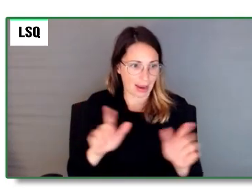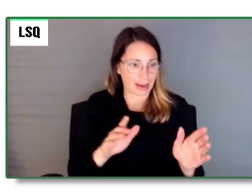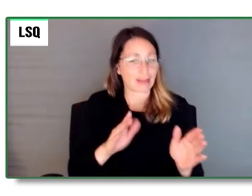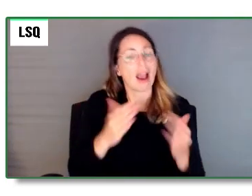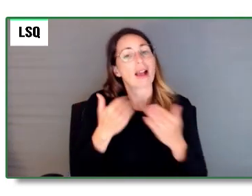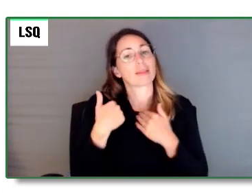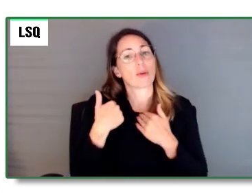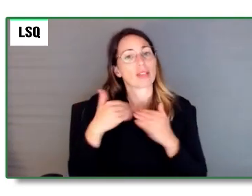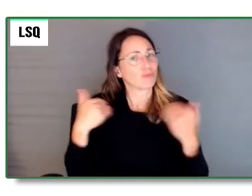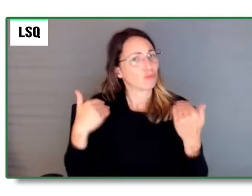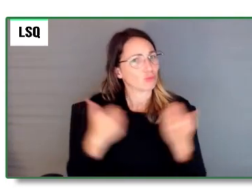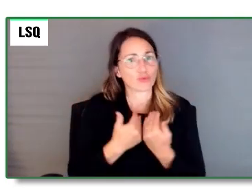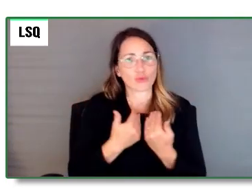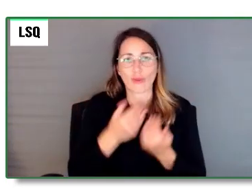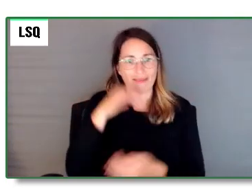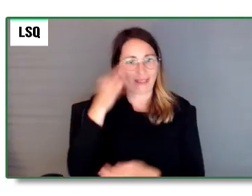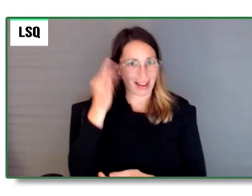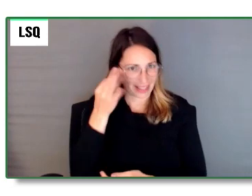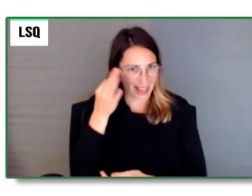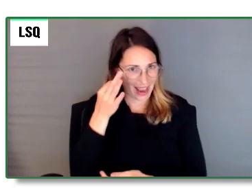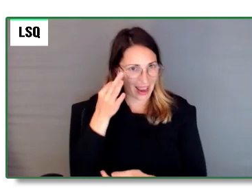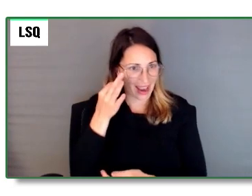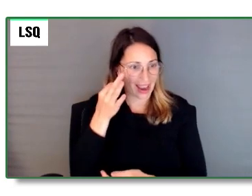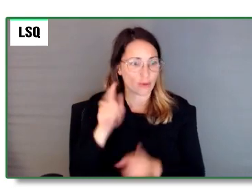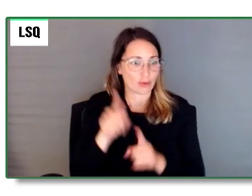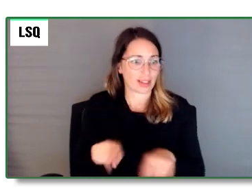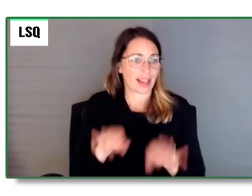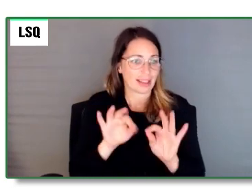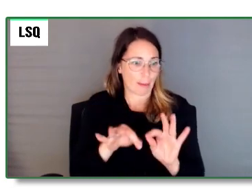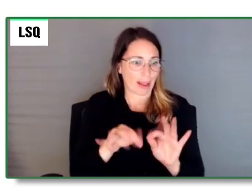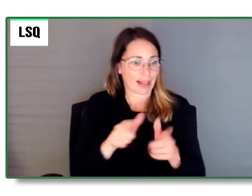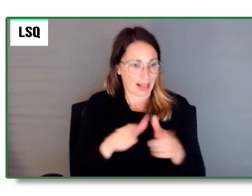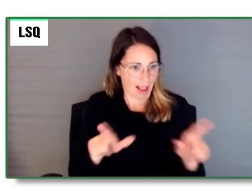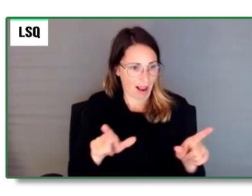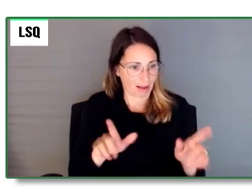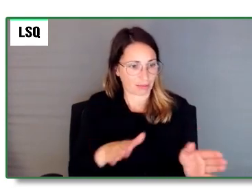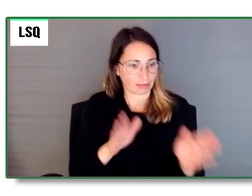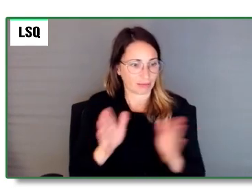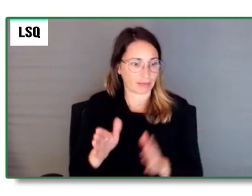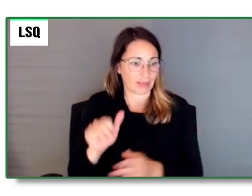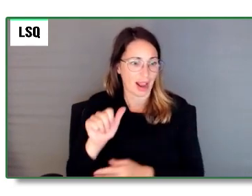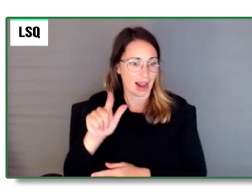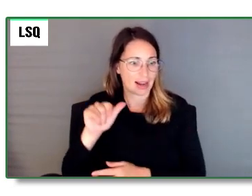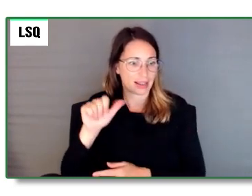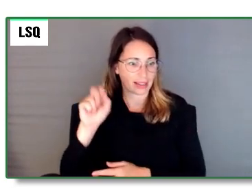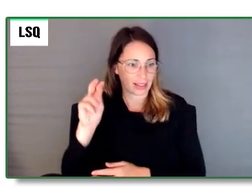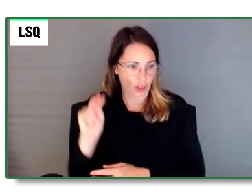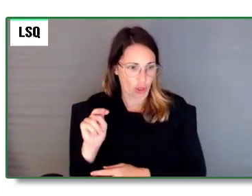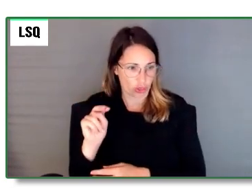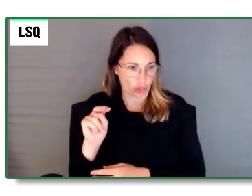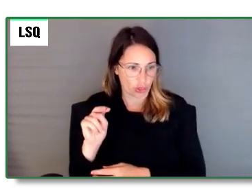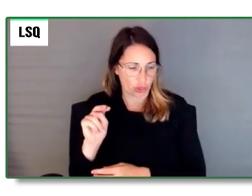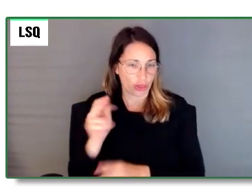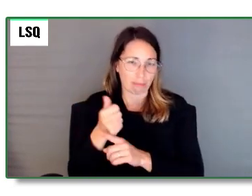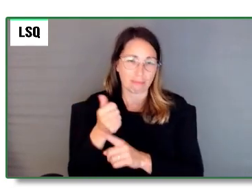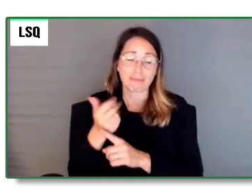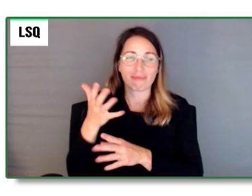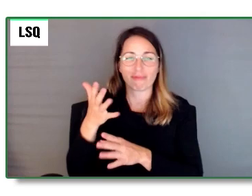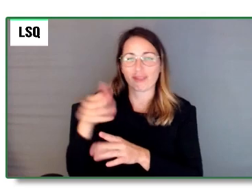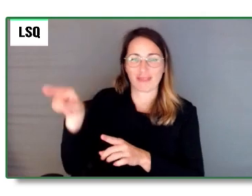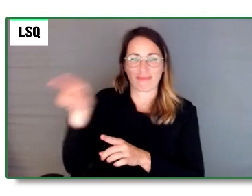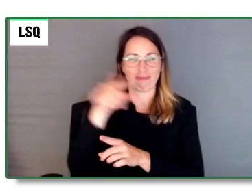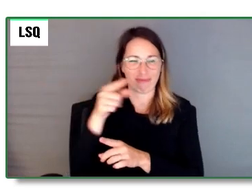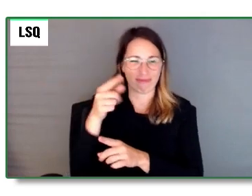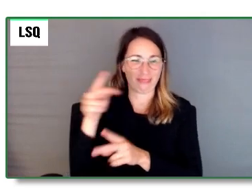et l'interprétation de langue. À côté d'elle, il y a Alison, que vous avez tous rencontré, notre vrai maître de